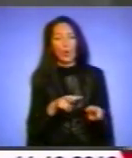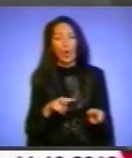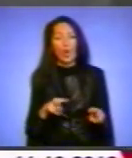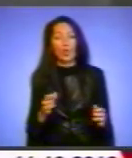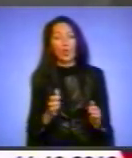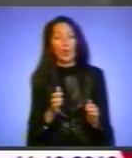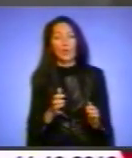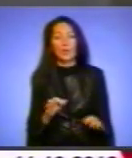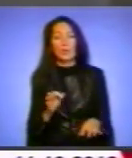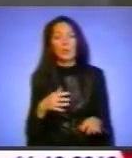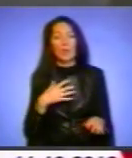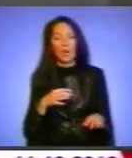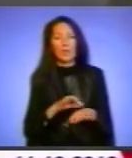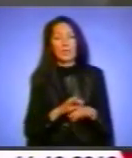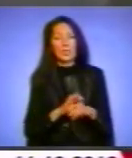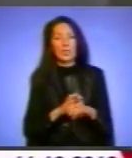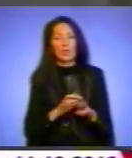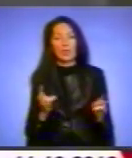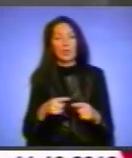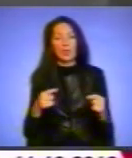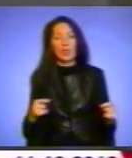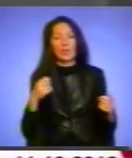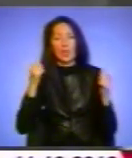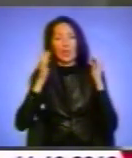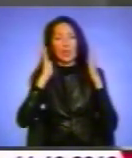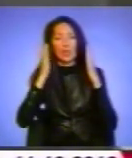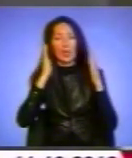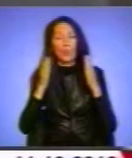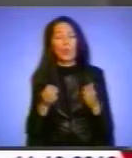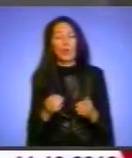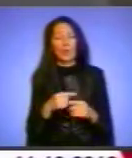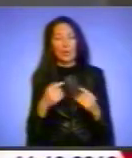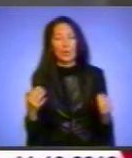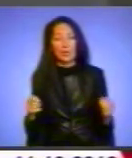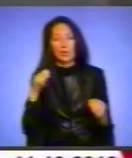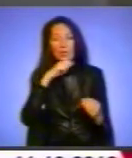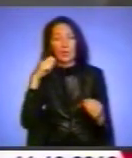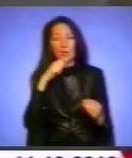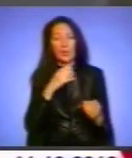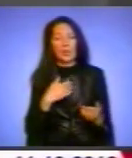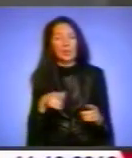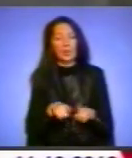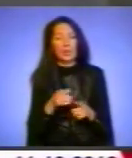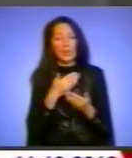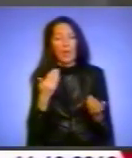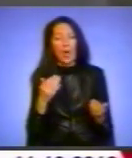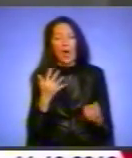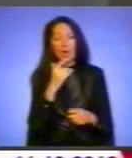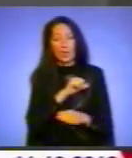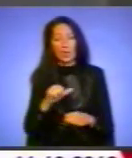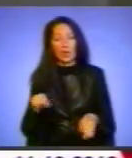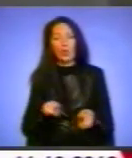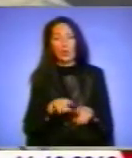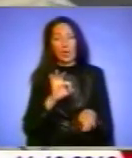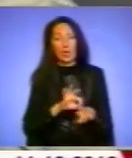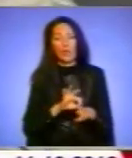там і шампуні, і для ротової порожнини чистки. Все, в нас то ніхто не дає. Якщо взяти за кордоном, то там такі хворі на державному